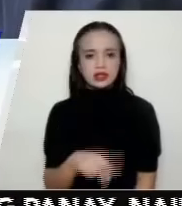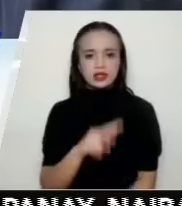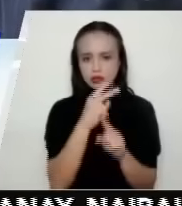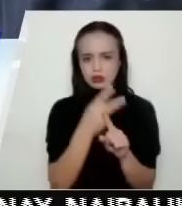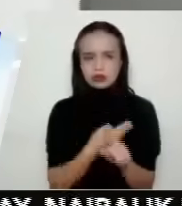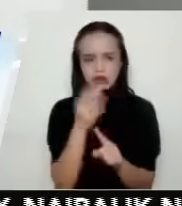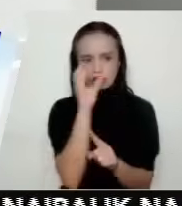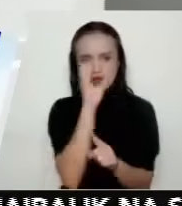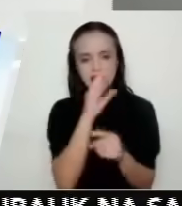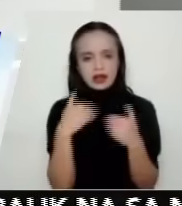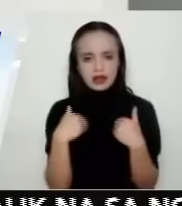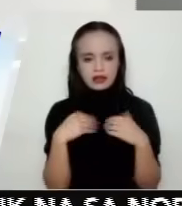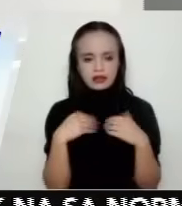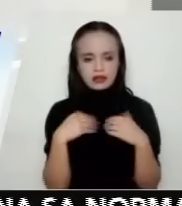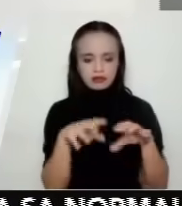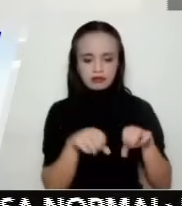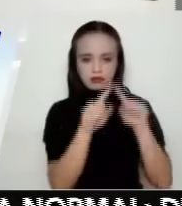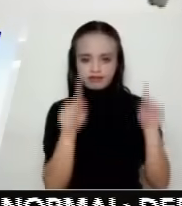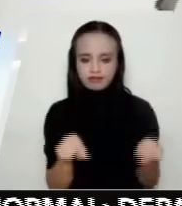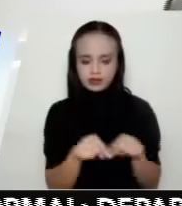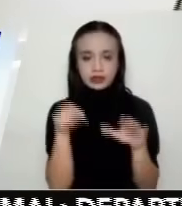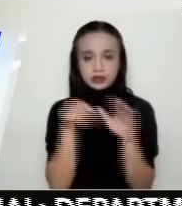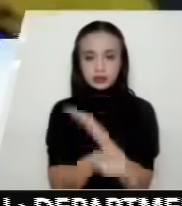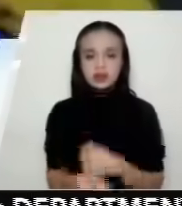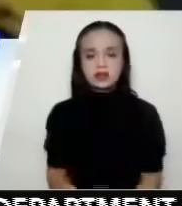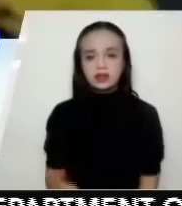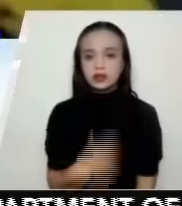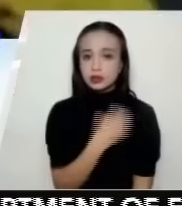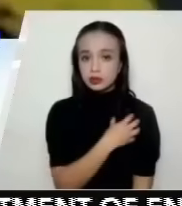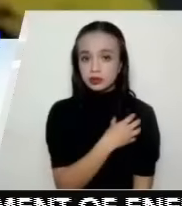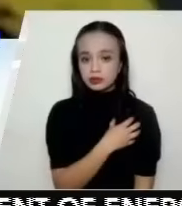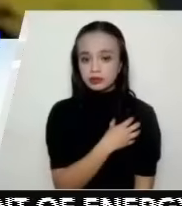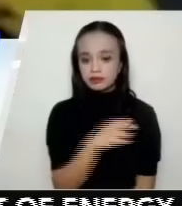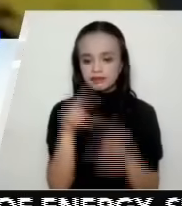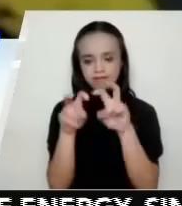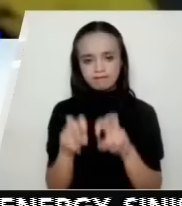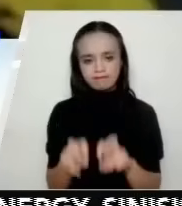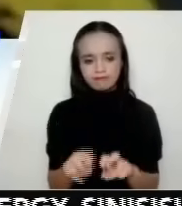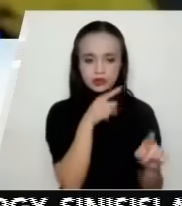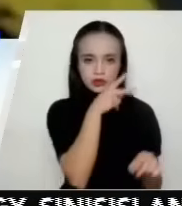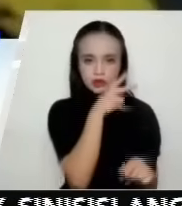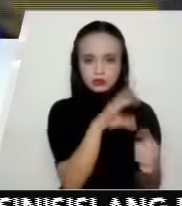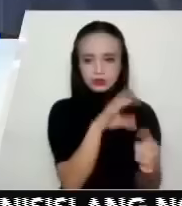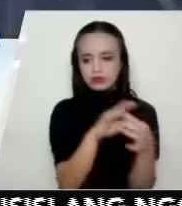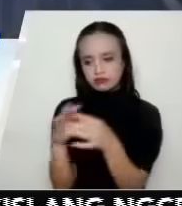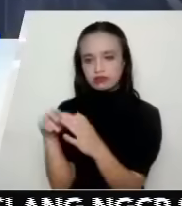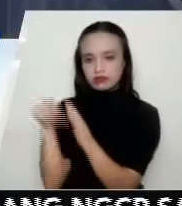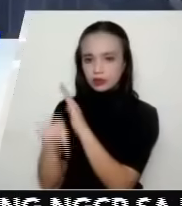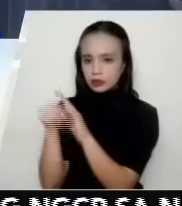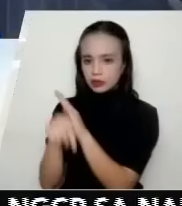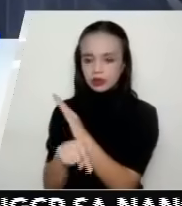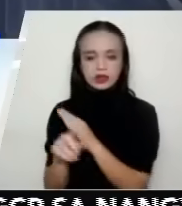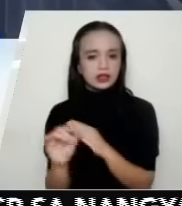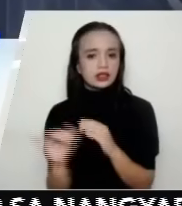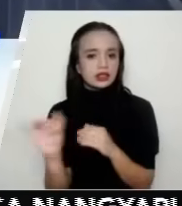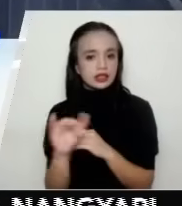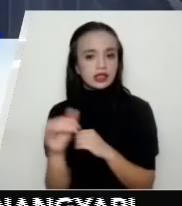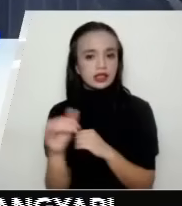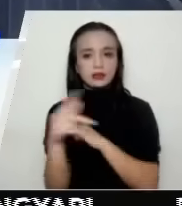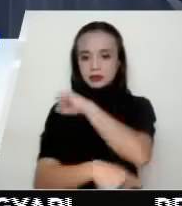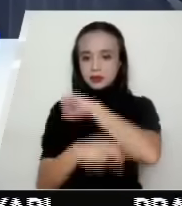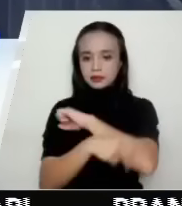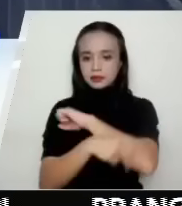po itong murder. Sa investigasyon ng MPD, nauugnay ang suspect sa serye ng mga patayan sa probinsya. Ginagamit siya dati nung panahon pa